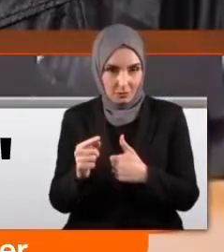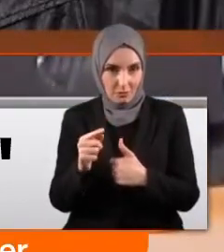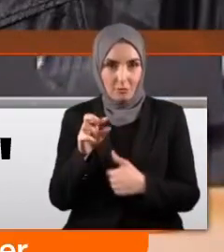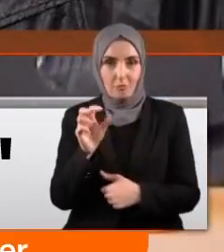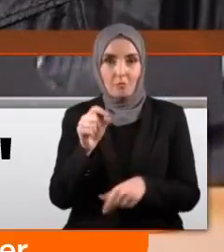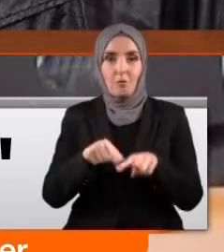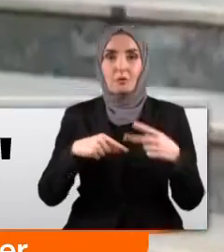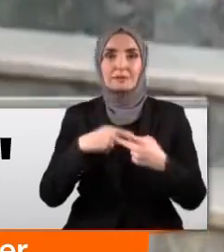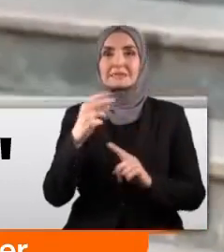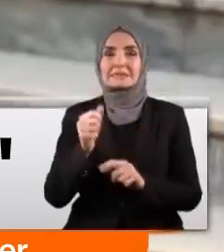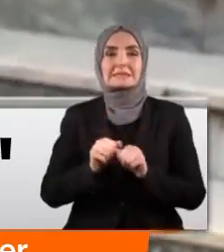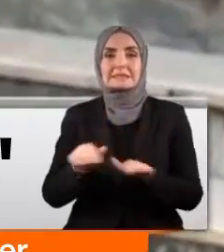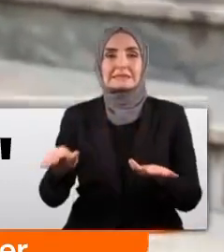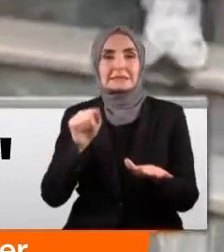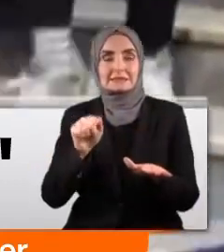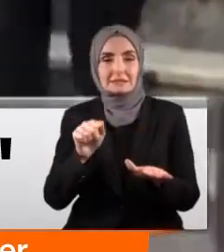yapmakla